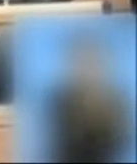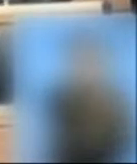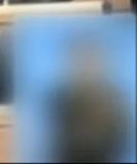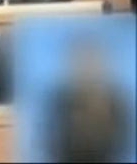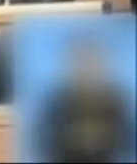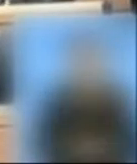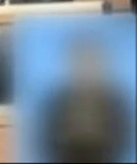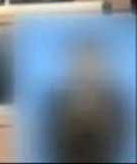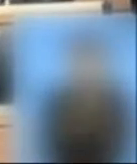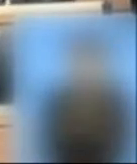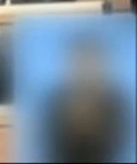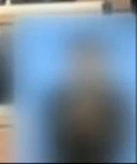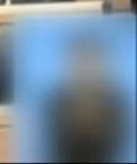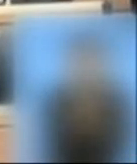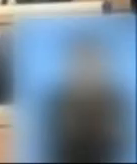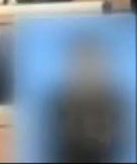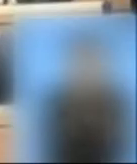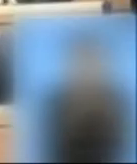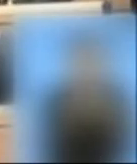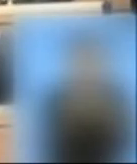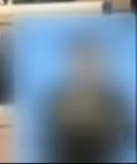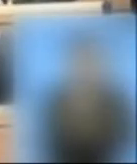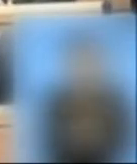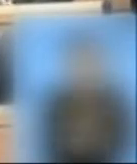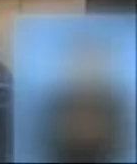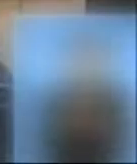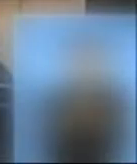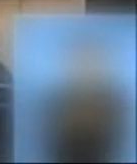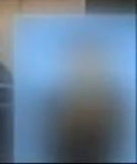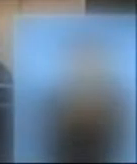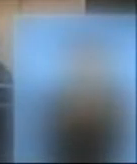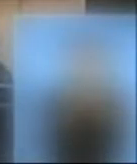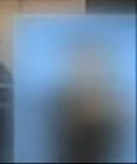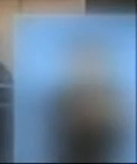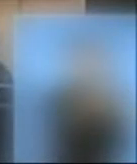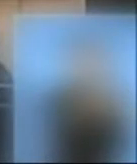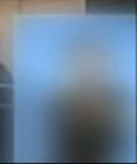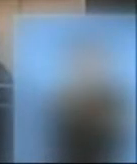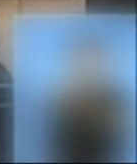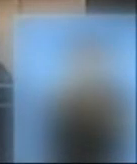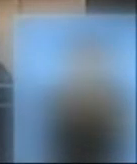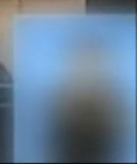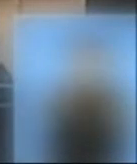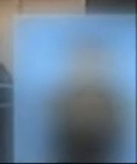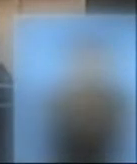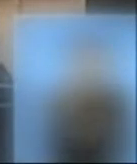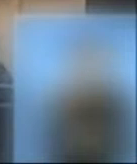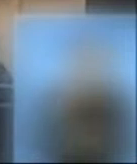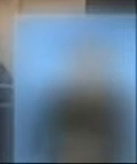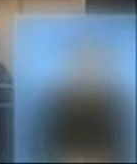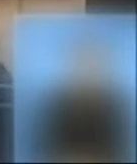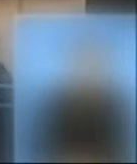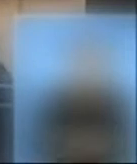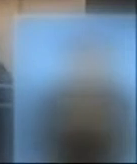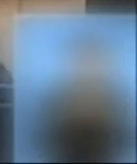มและนายจารุพงษ์เรืองสุวรรณรัฐมนตรีว่าการกระทรวงมหาดไทยซึ่งนายอภิสิทธิ์เวชชาชีวะผู้นำฝ่ายค้าน